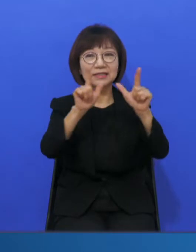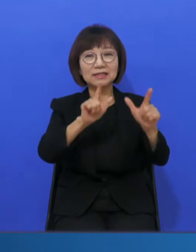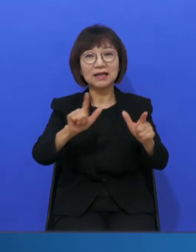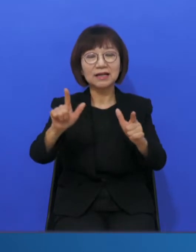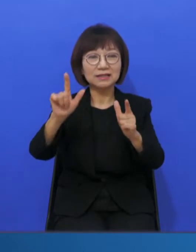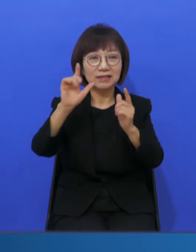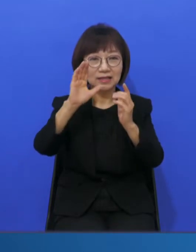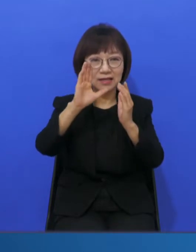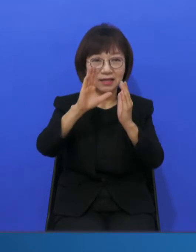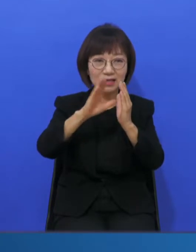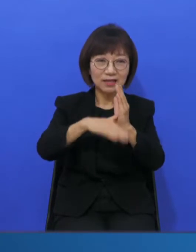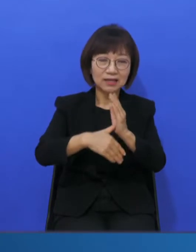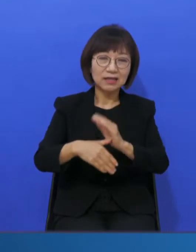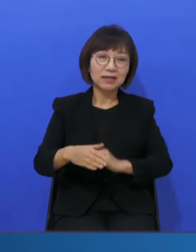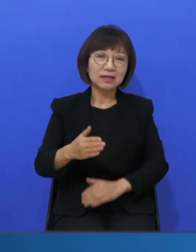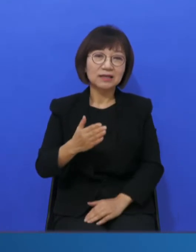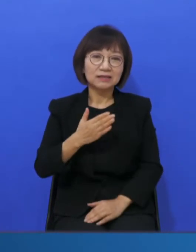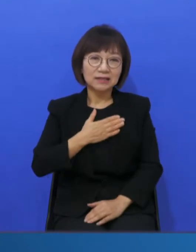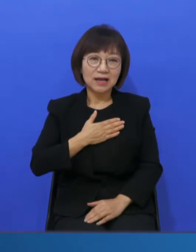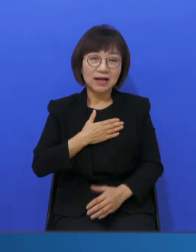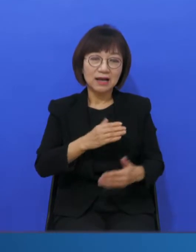세상 지날 때